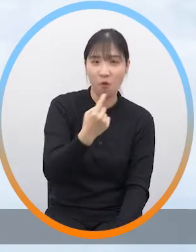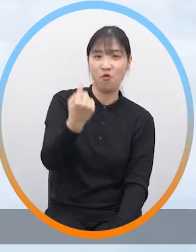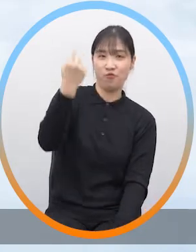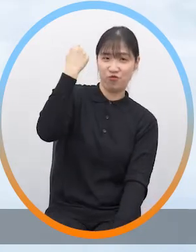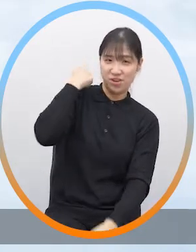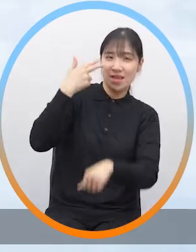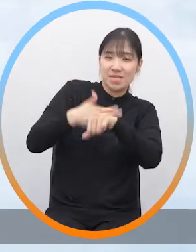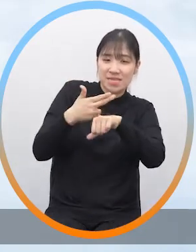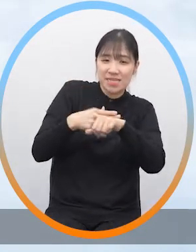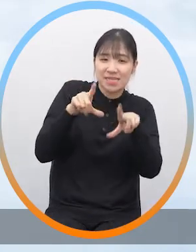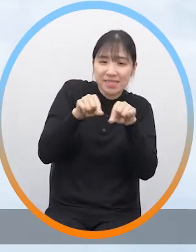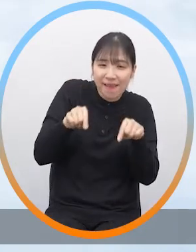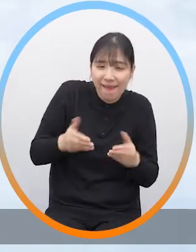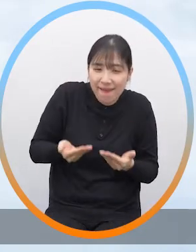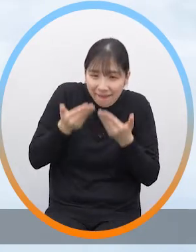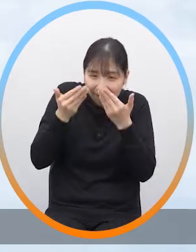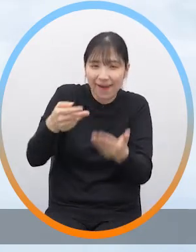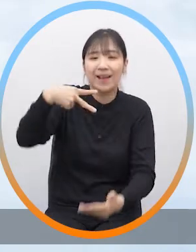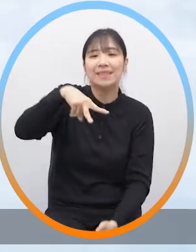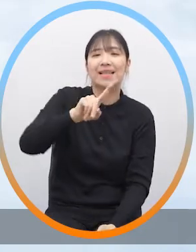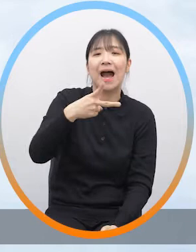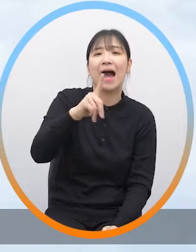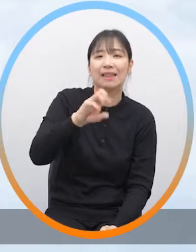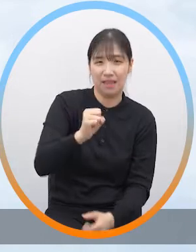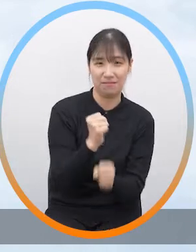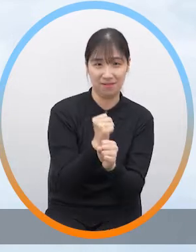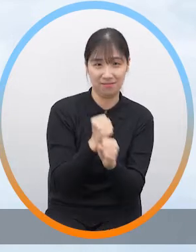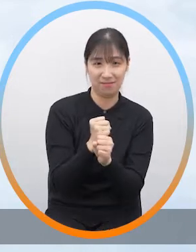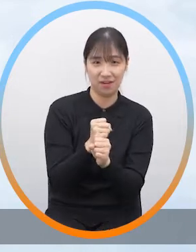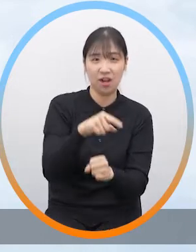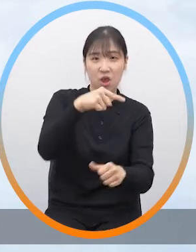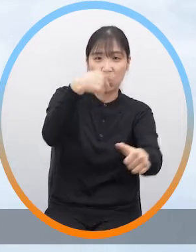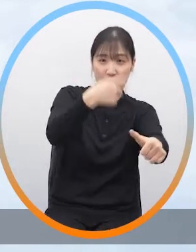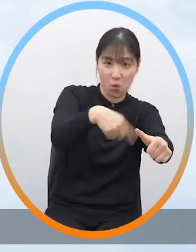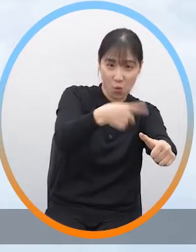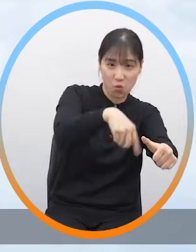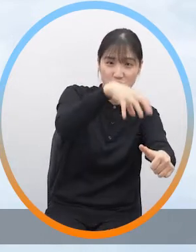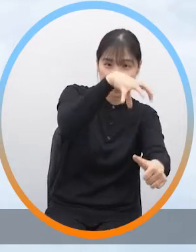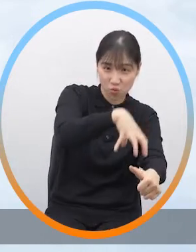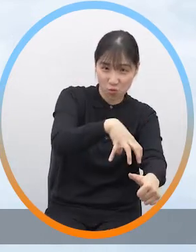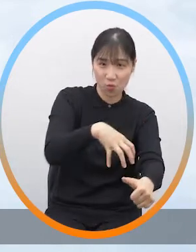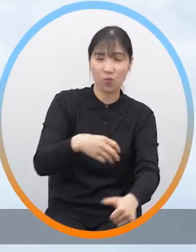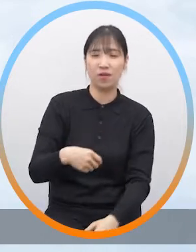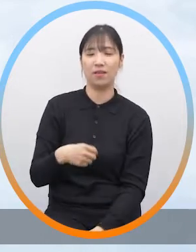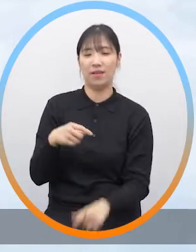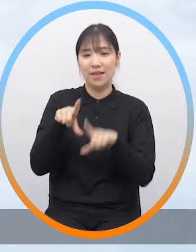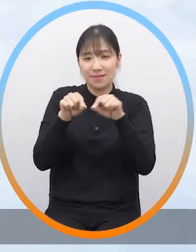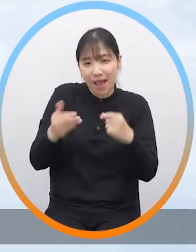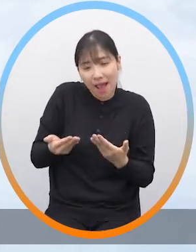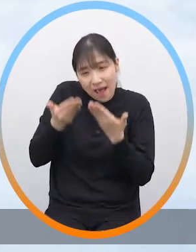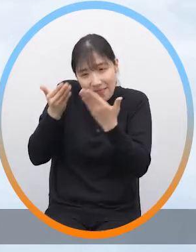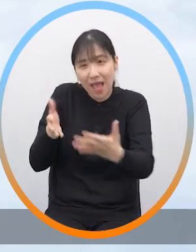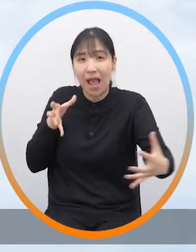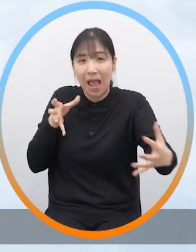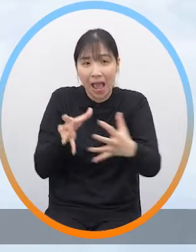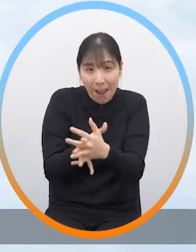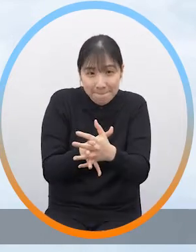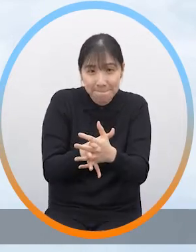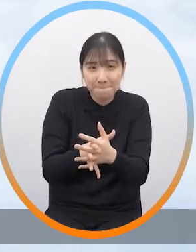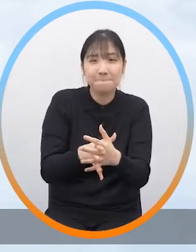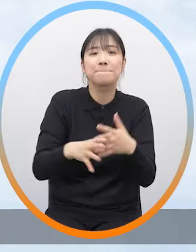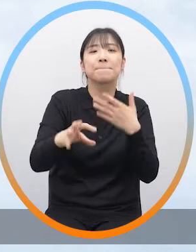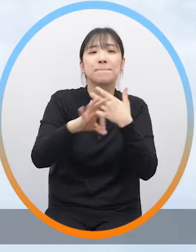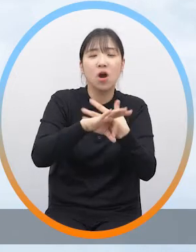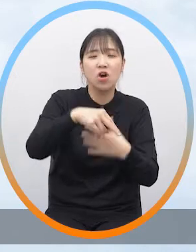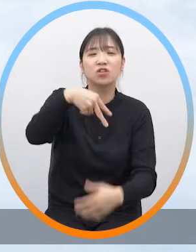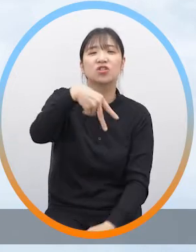뒤에는 스승을 제사 지내는 사당이 들어갑니다. 이렇게 교육 공간과 사당이 합쳐져 있을